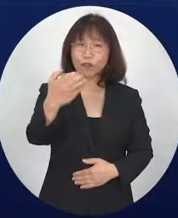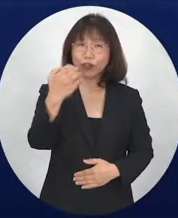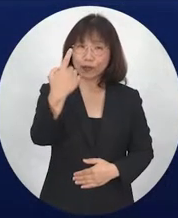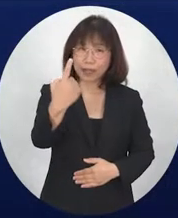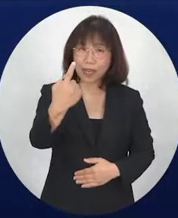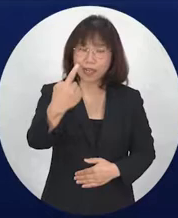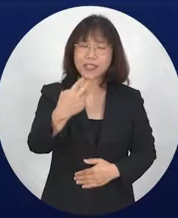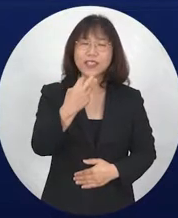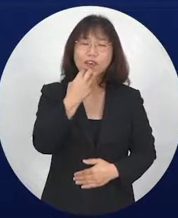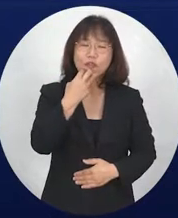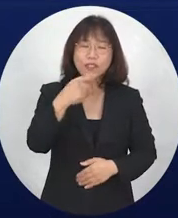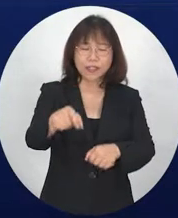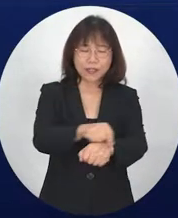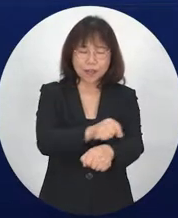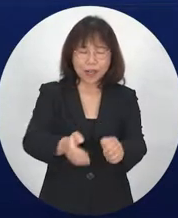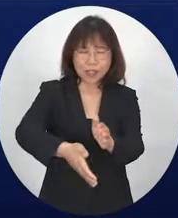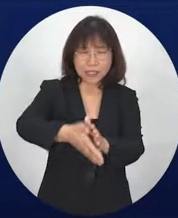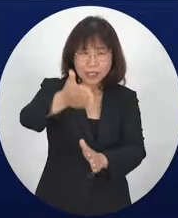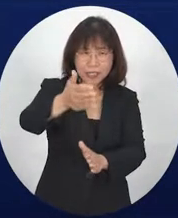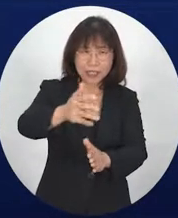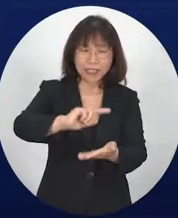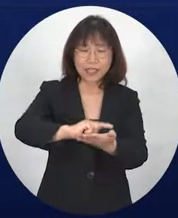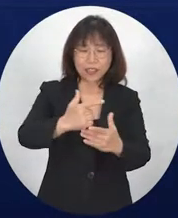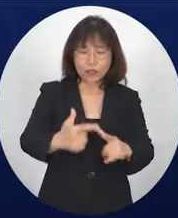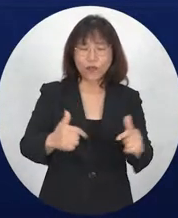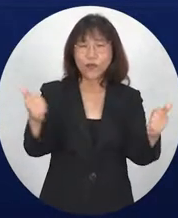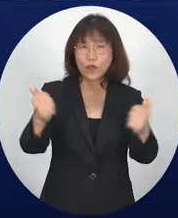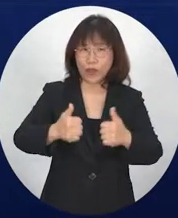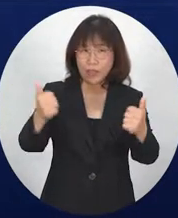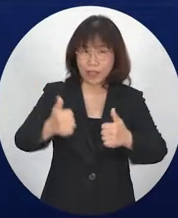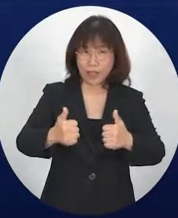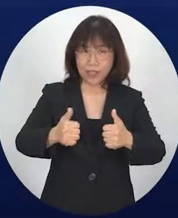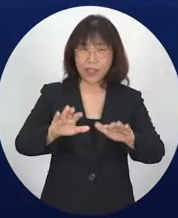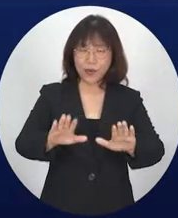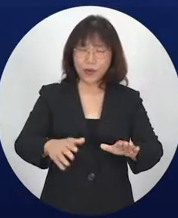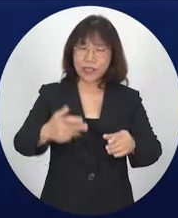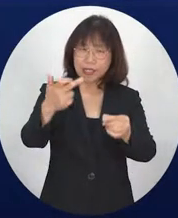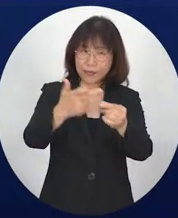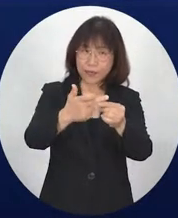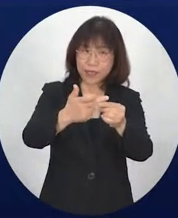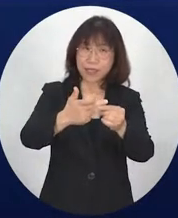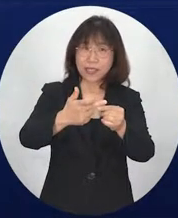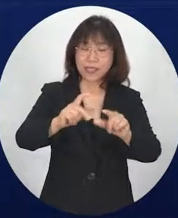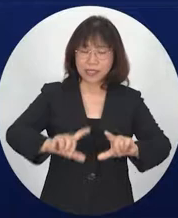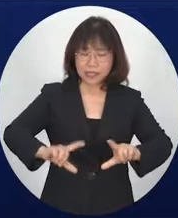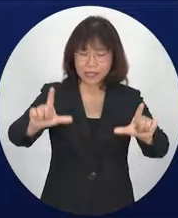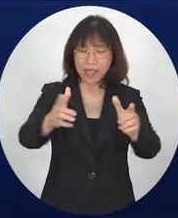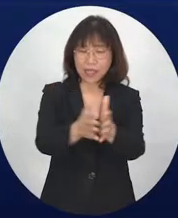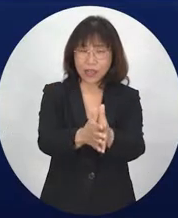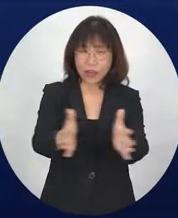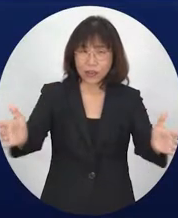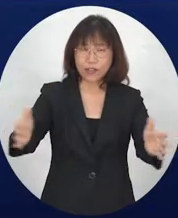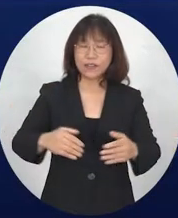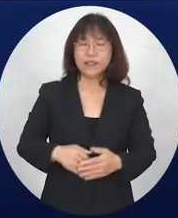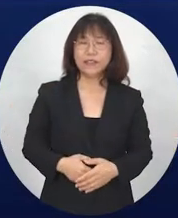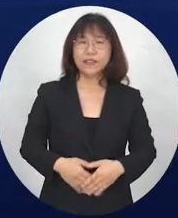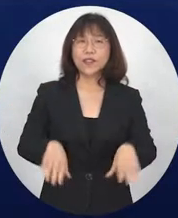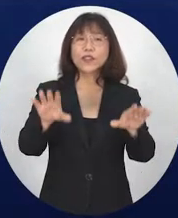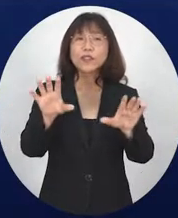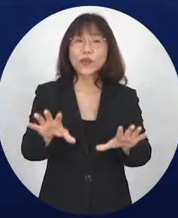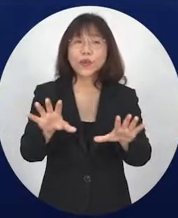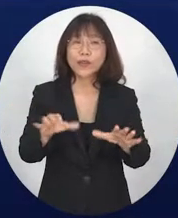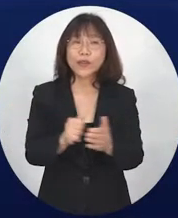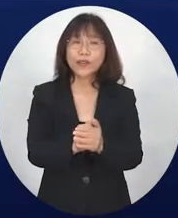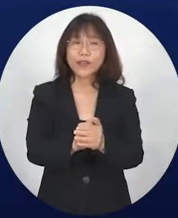제291회 서울특별시 강서구의회 임시회가 지난 17일 제1차 본회의로 개회했습니다. 이번